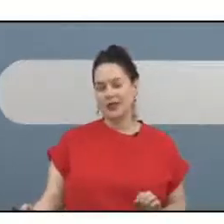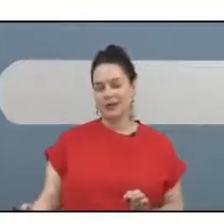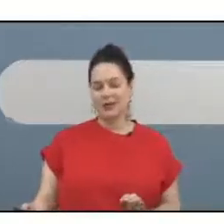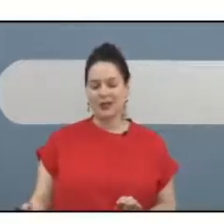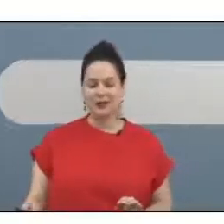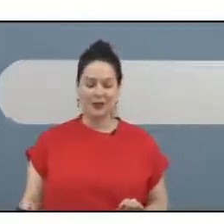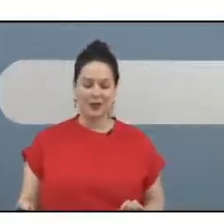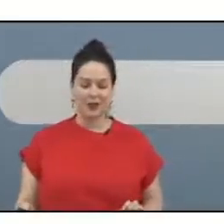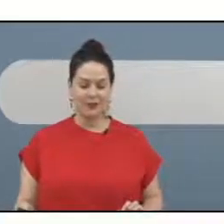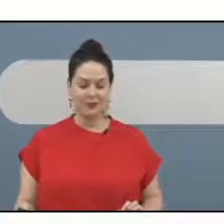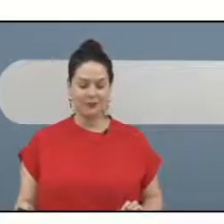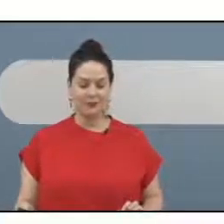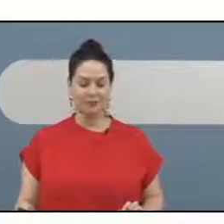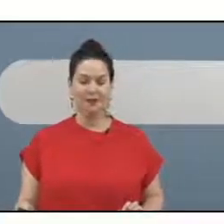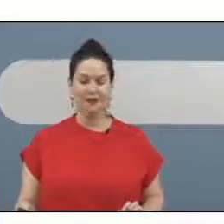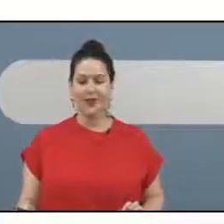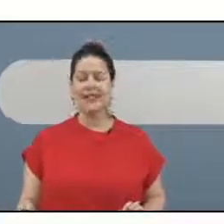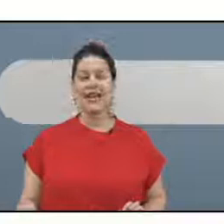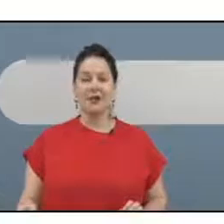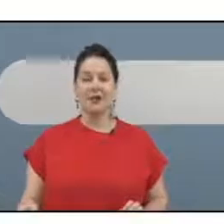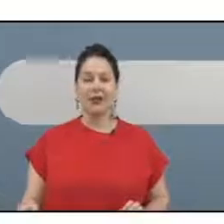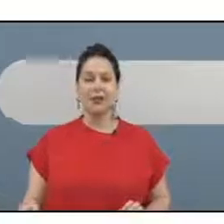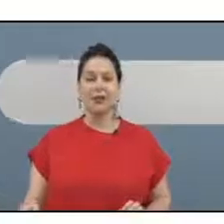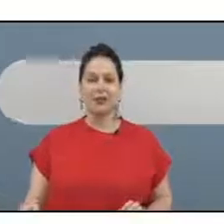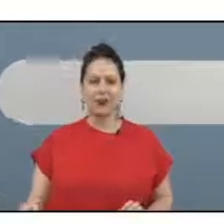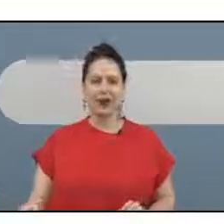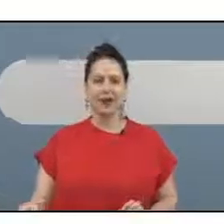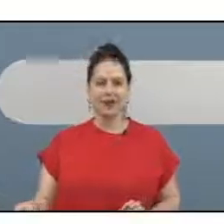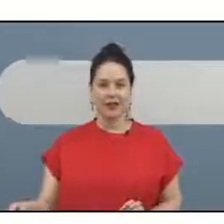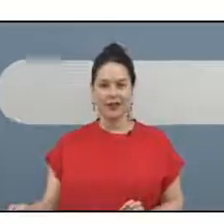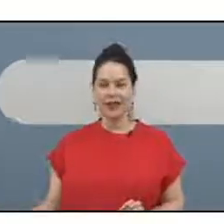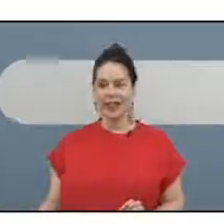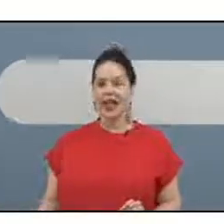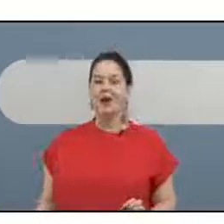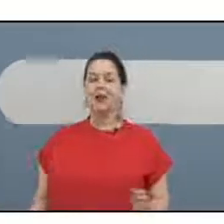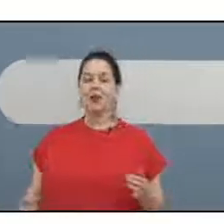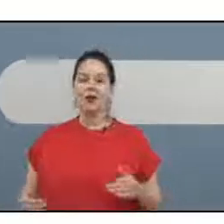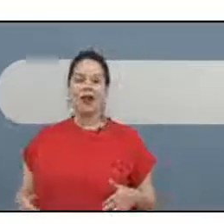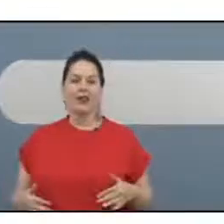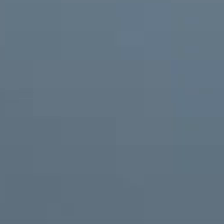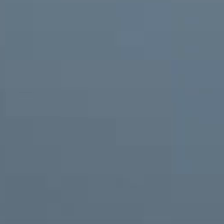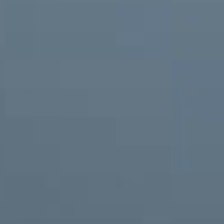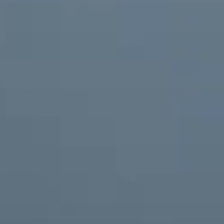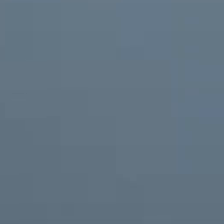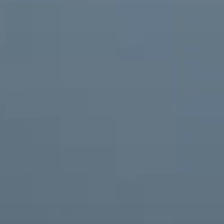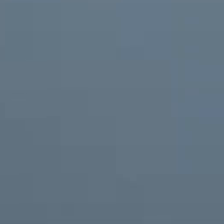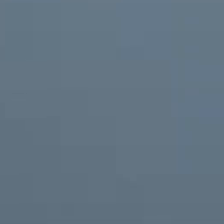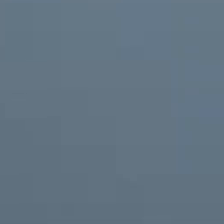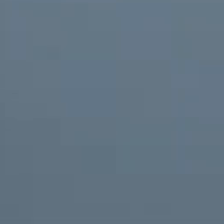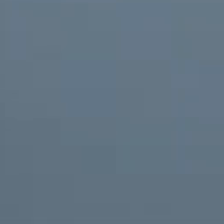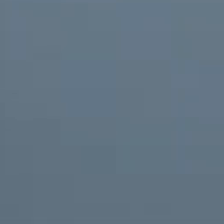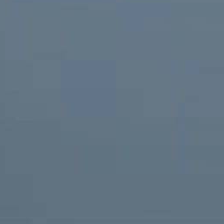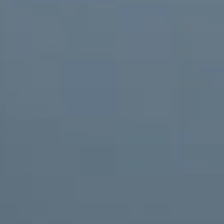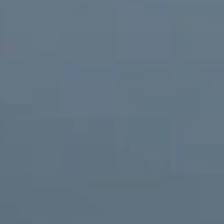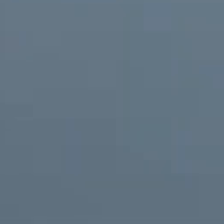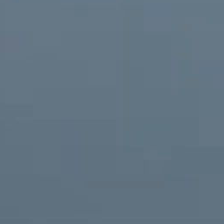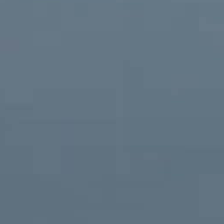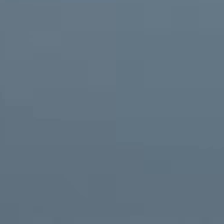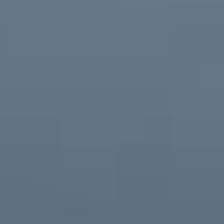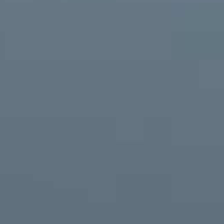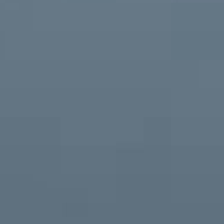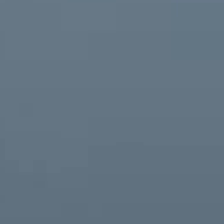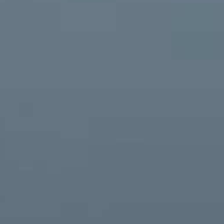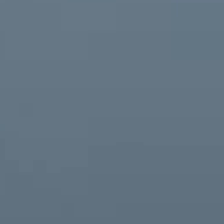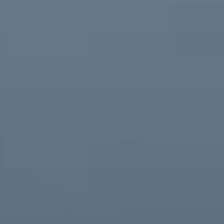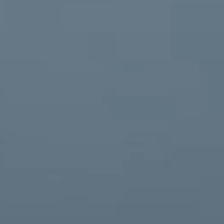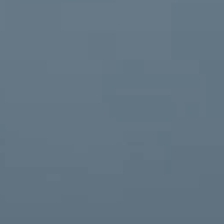ומה הם רוצים להוסיף למיתוס הזה. אז כמה מילים על המיתולוגיה היוונית. המיתולוגיה היוונית נוכחת בחיים שלנו הרבה יותר